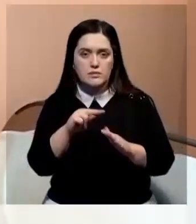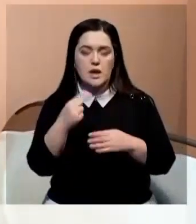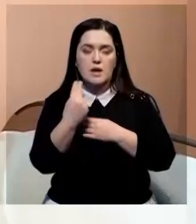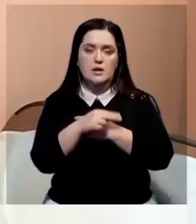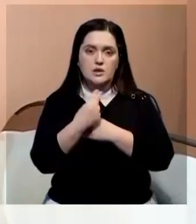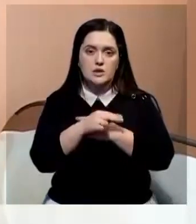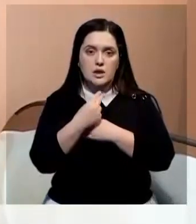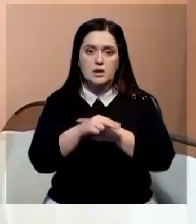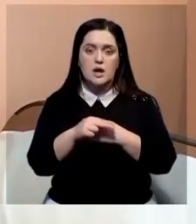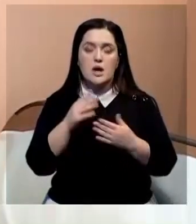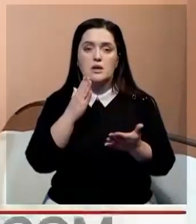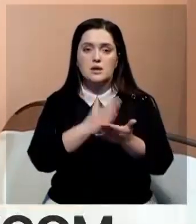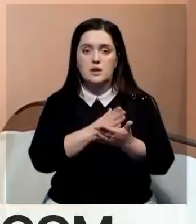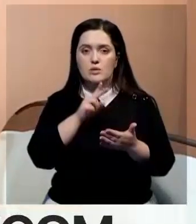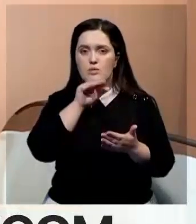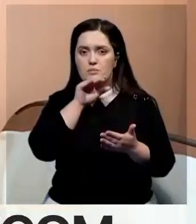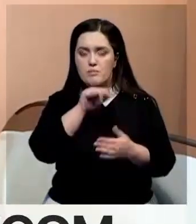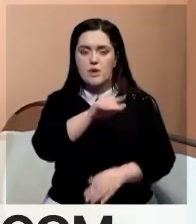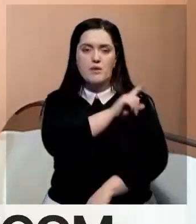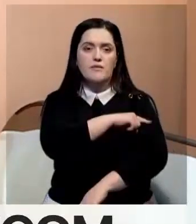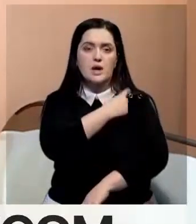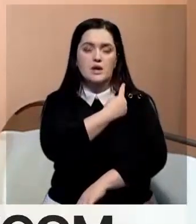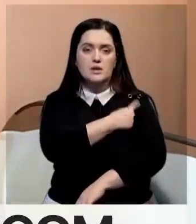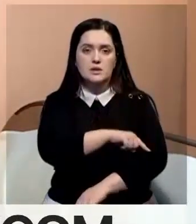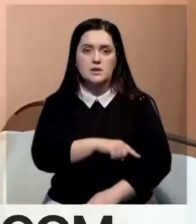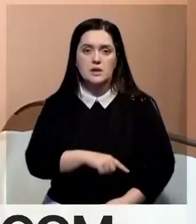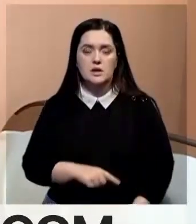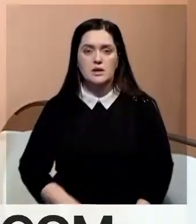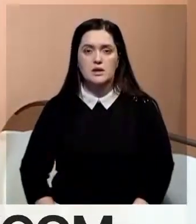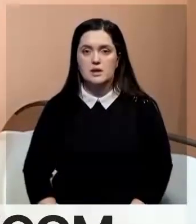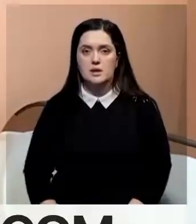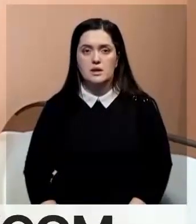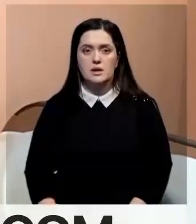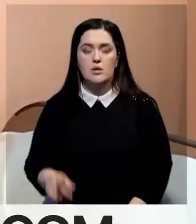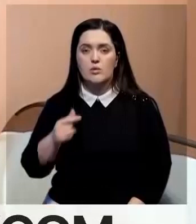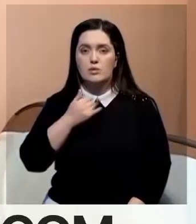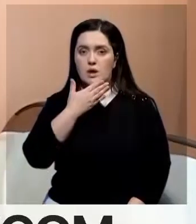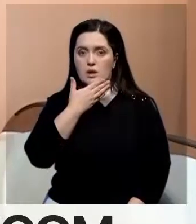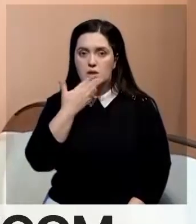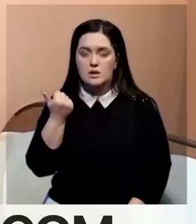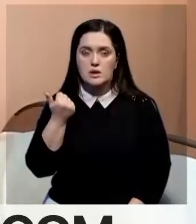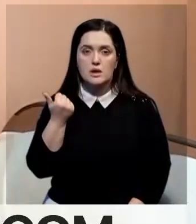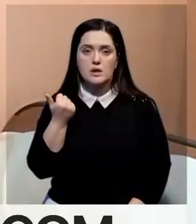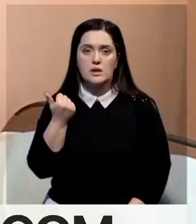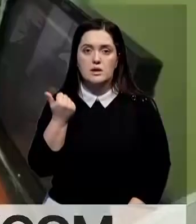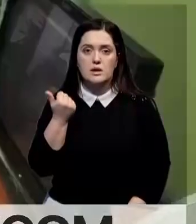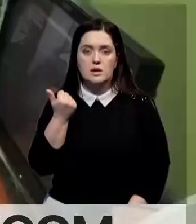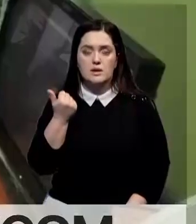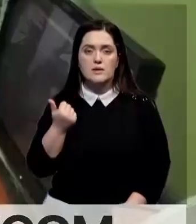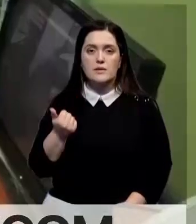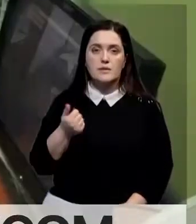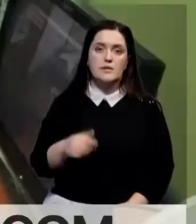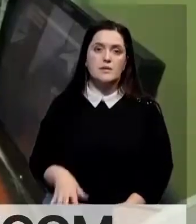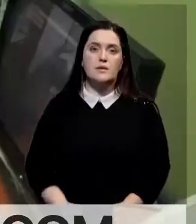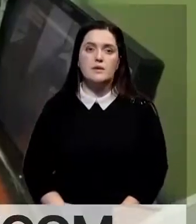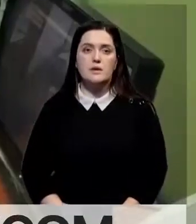медицинская помощь. Есть квалифицированные врачи и медицинское оборудование, которого нет у нас в районе. Тут имеется. Совсем